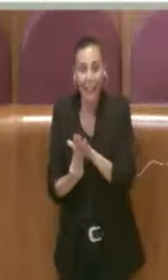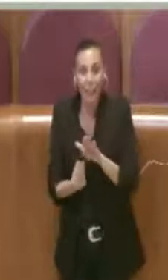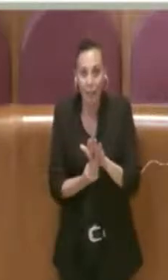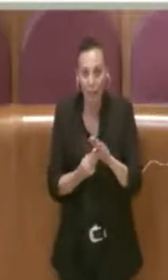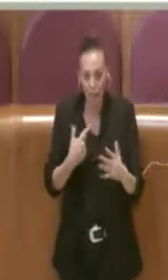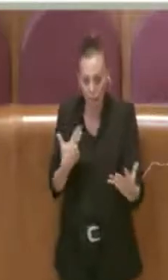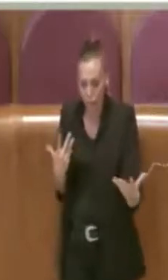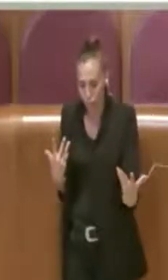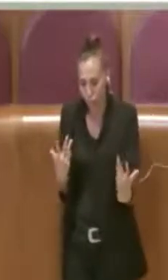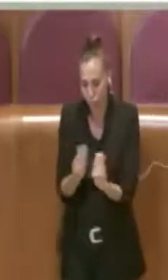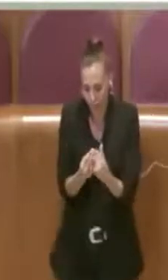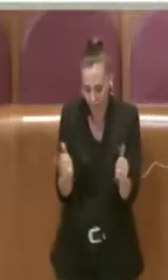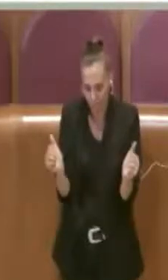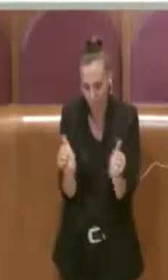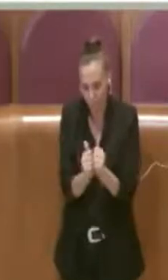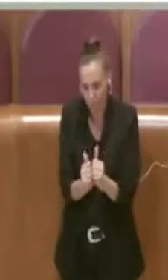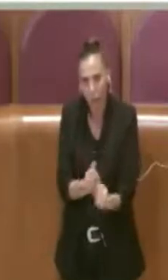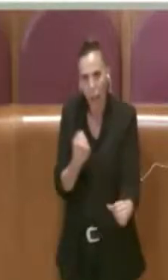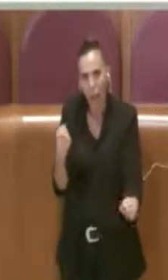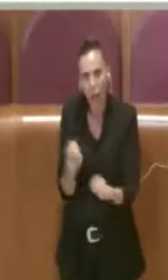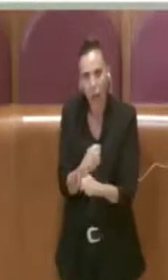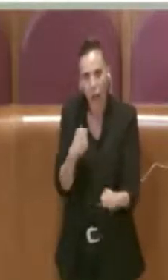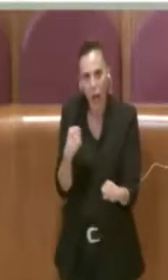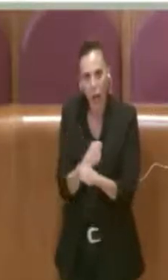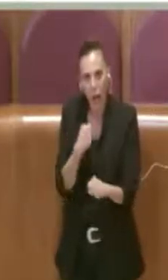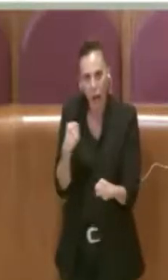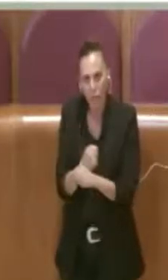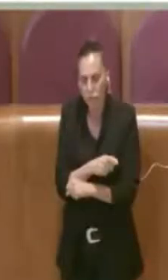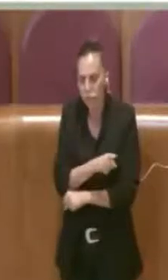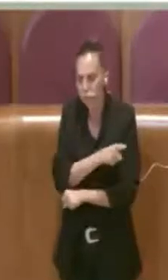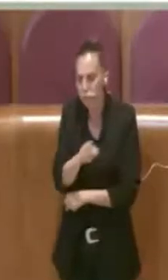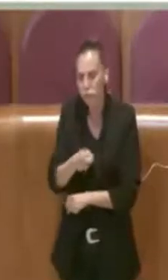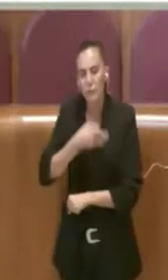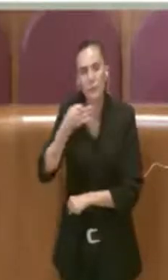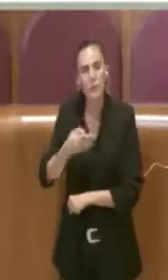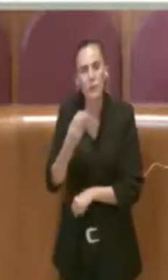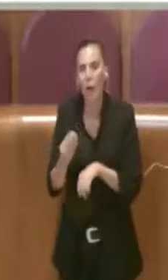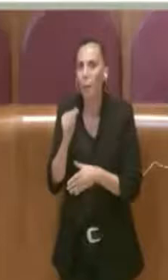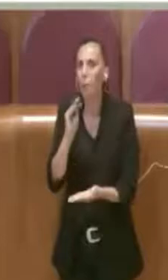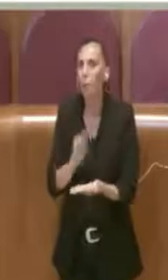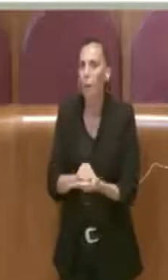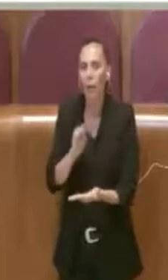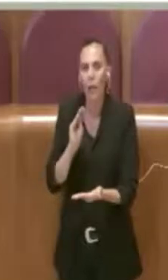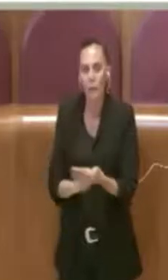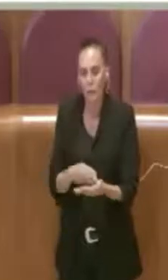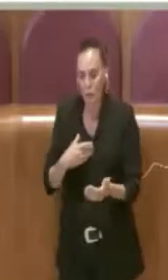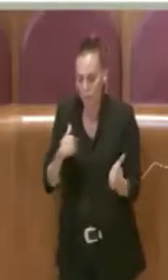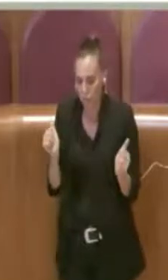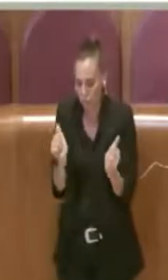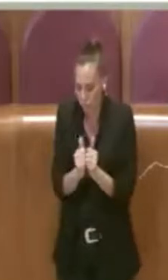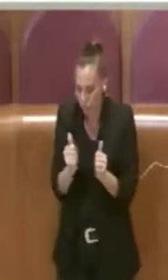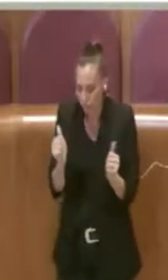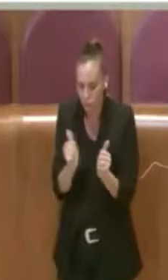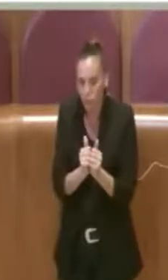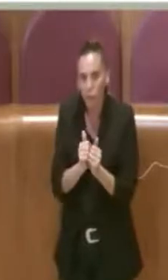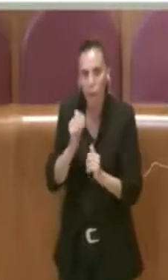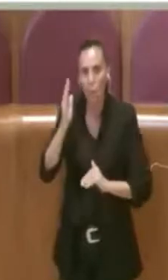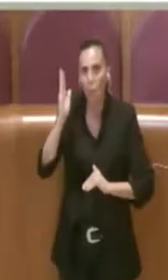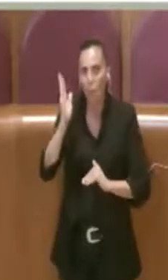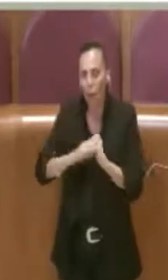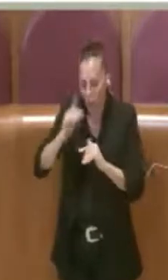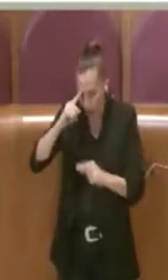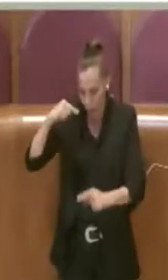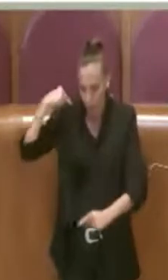ho lavorato braccio a braccio sono stati sempre presenti, possiamo dire anche giorno e notte, questo lo